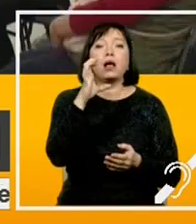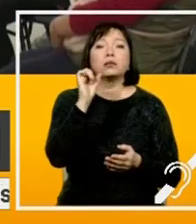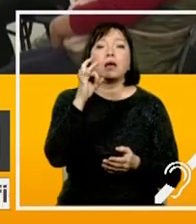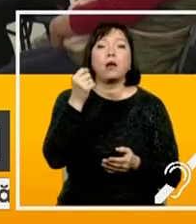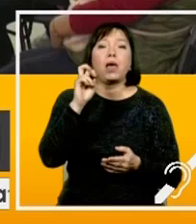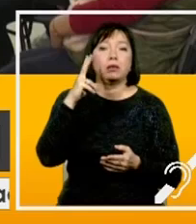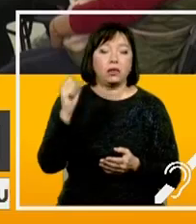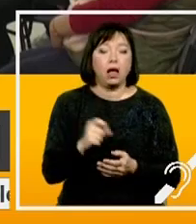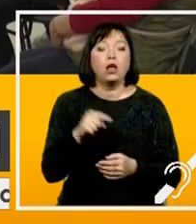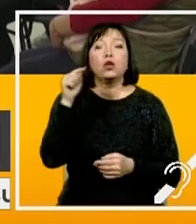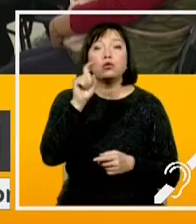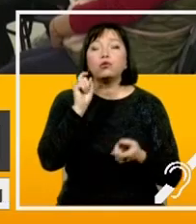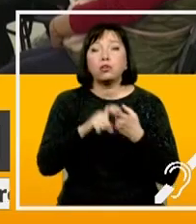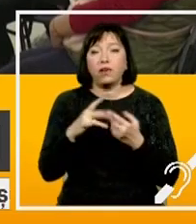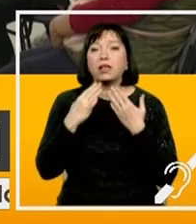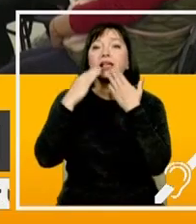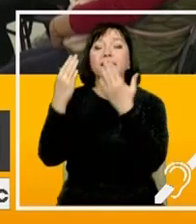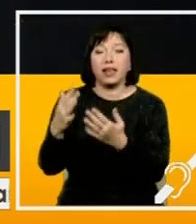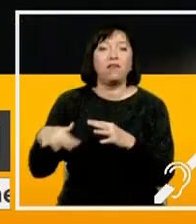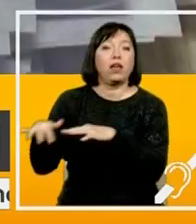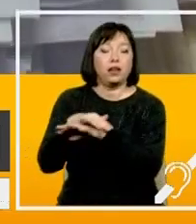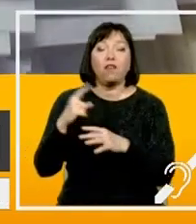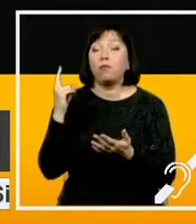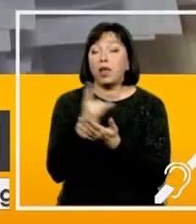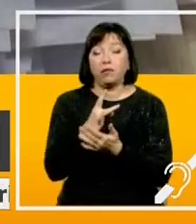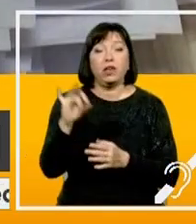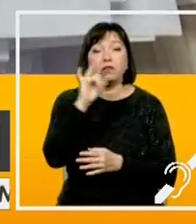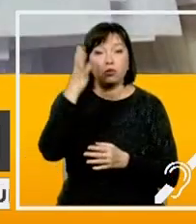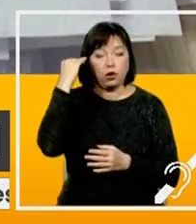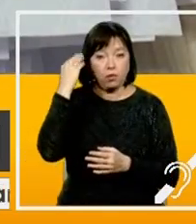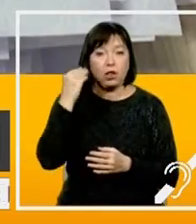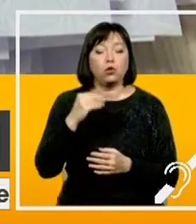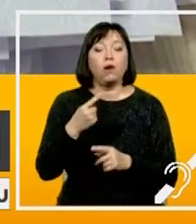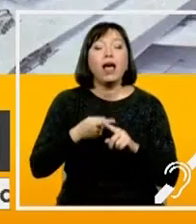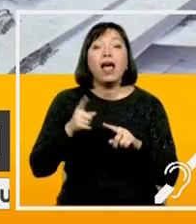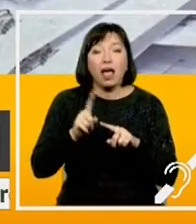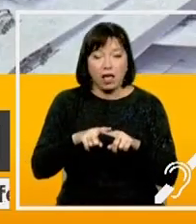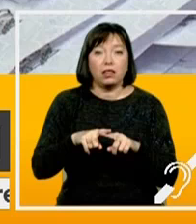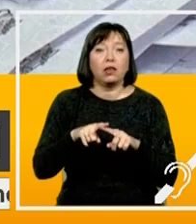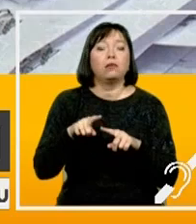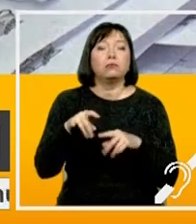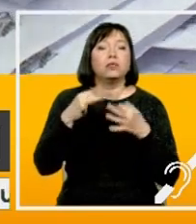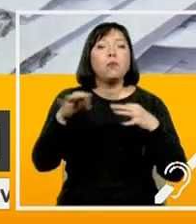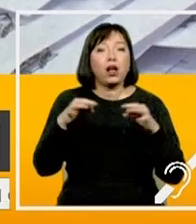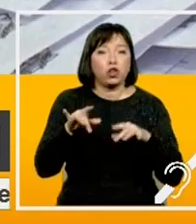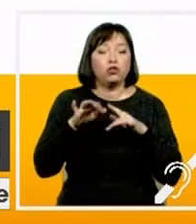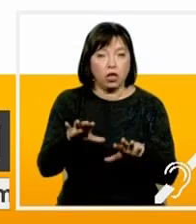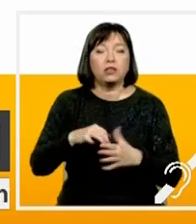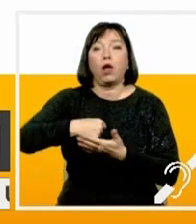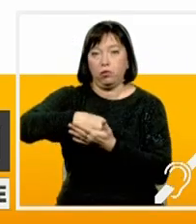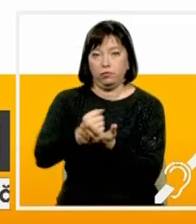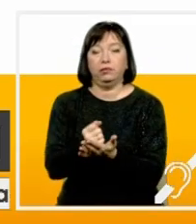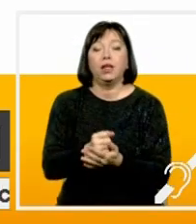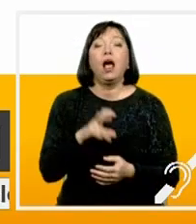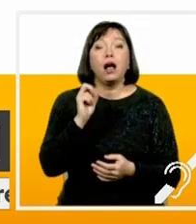Basarabeasca. Cât privește referendumul pentru prima dată în istoria Republicii Moldova, acest exercițiu democratic este validat.